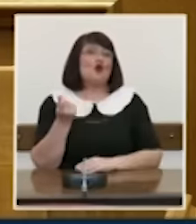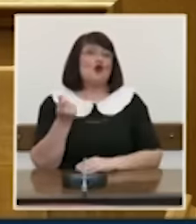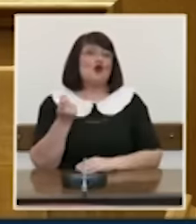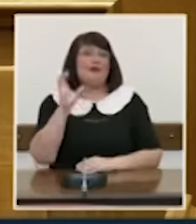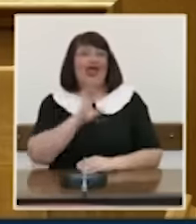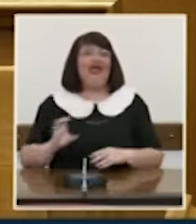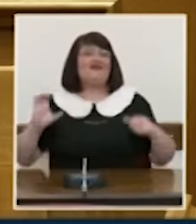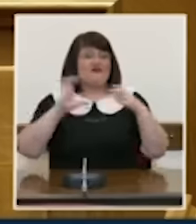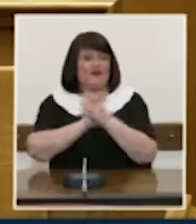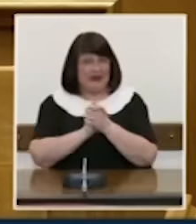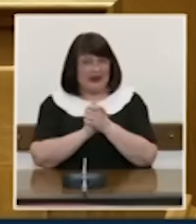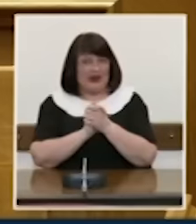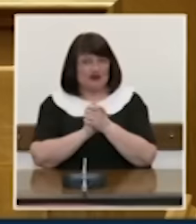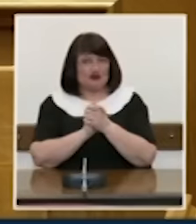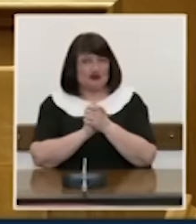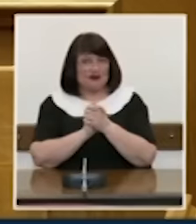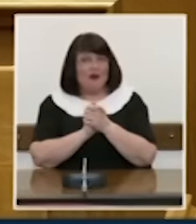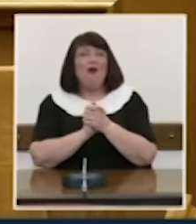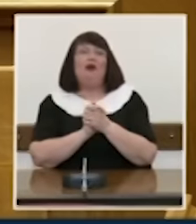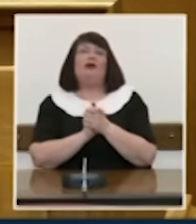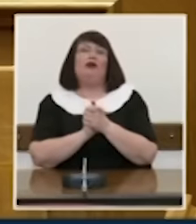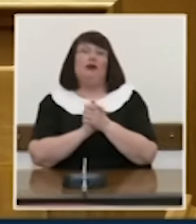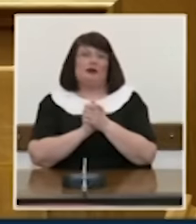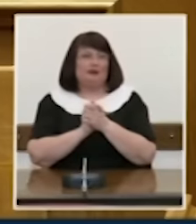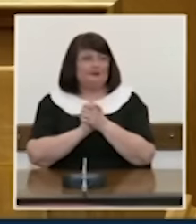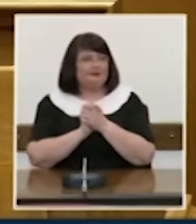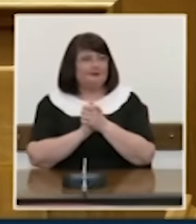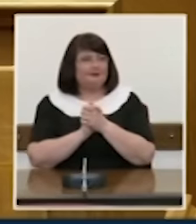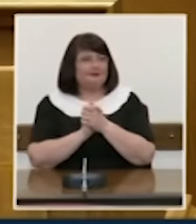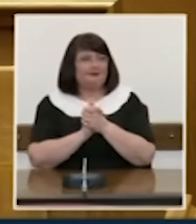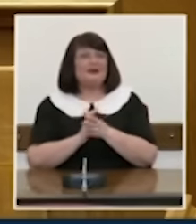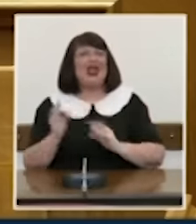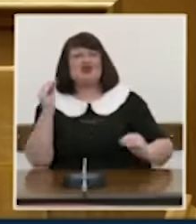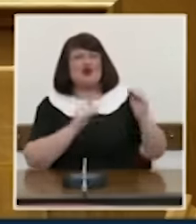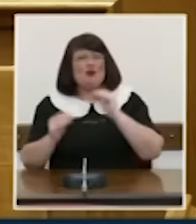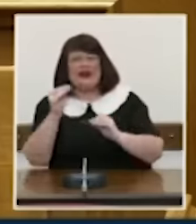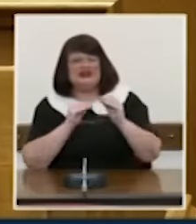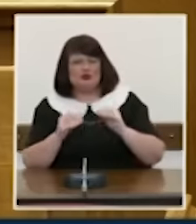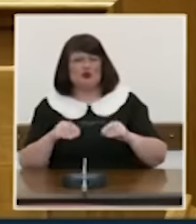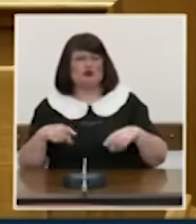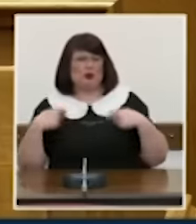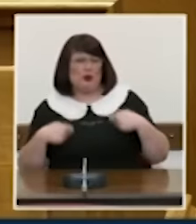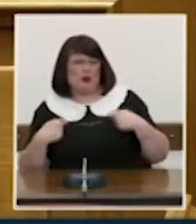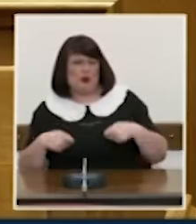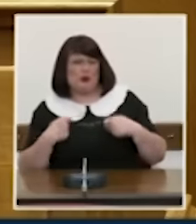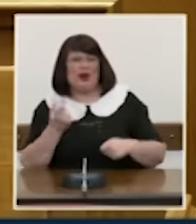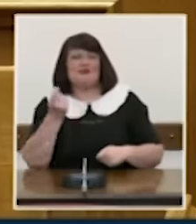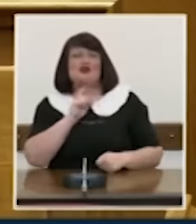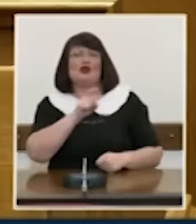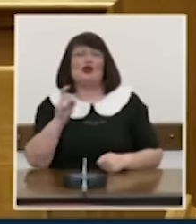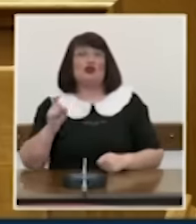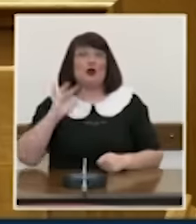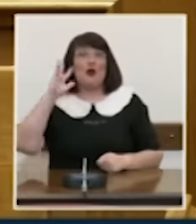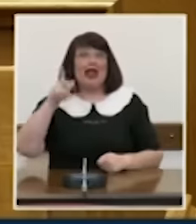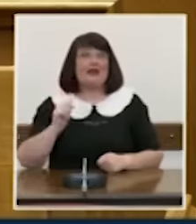Ευρωπαϊκής Ένωσης, τους θηριώδεις πολεμικούς εξοπλισμούς, μιλάω για το 500.000 ευρώ τη μέρα που